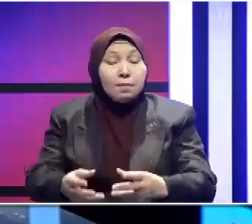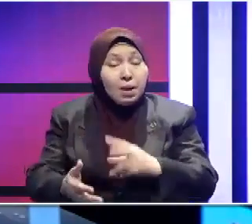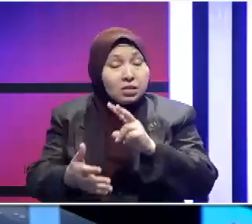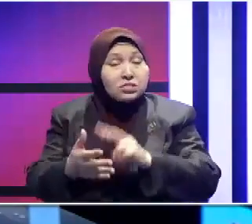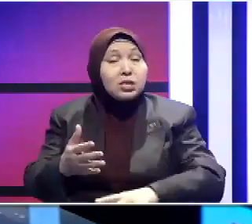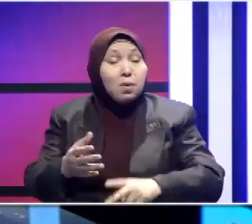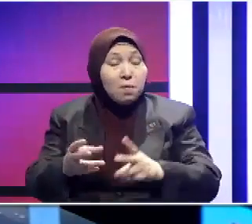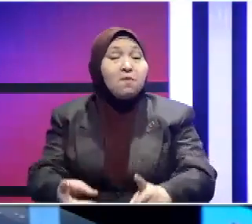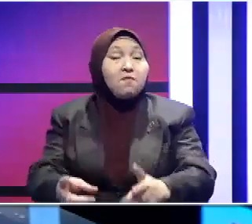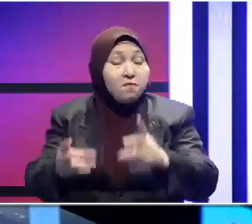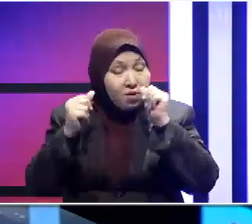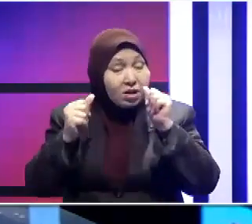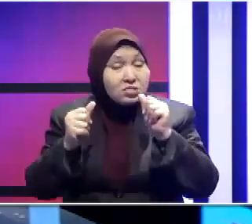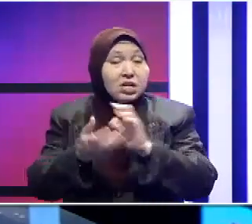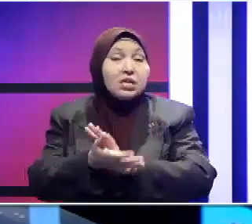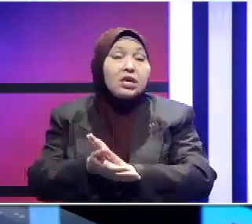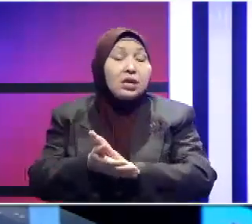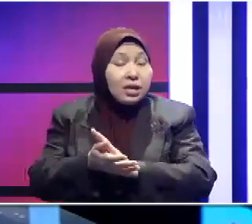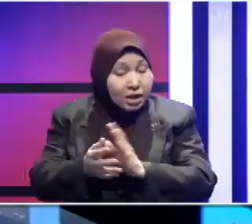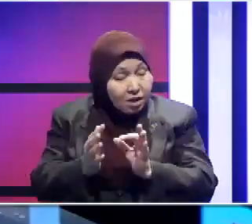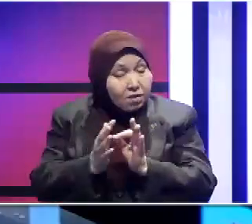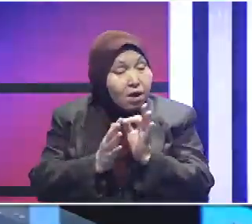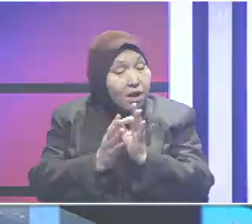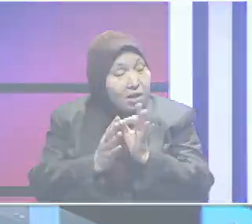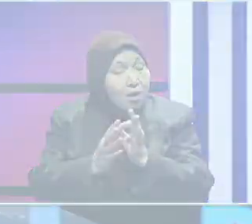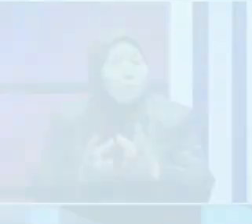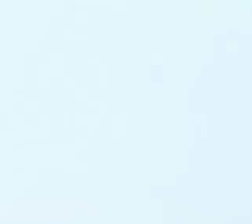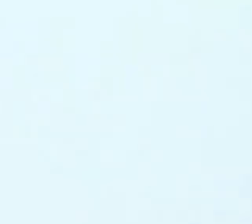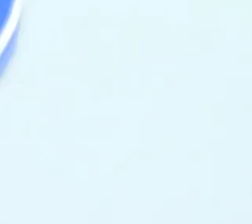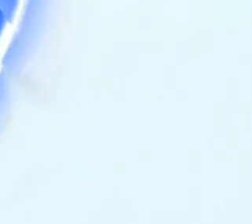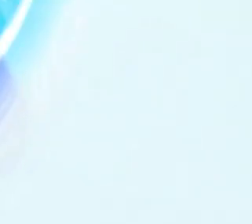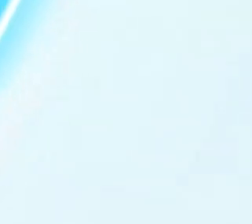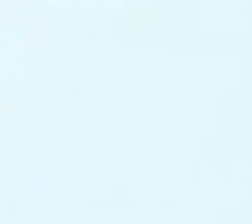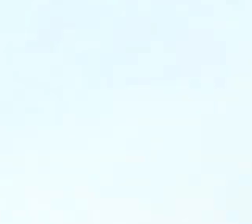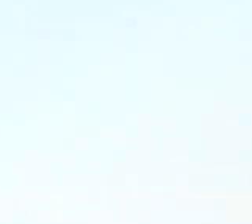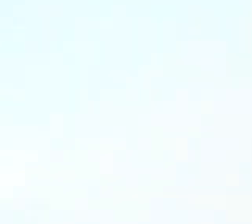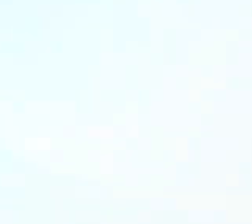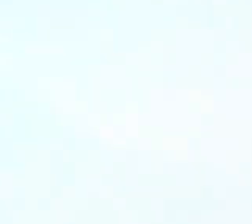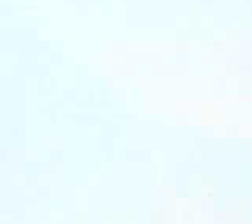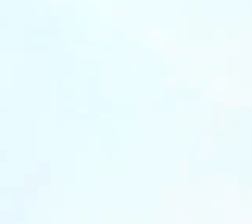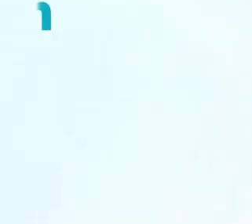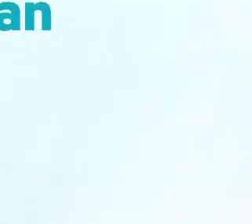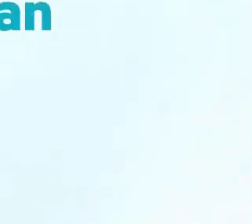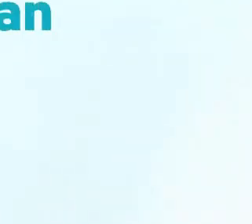tim punya laju kiranya laju sedikit wallahu ala wa